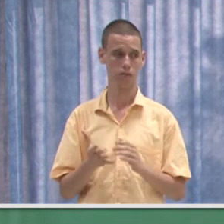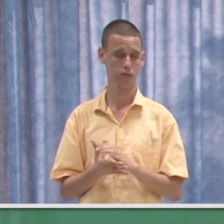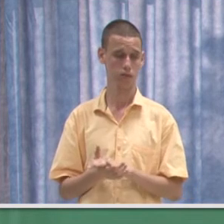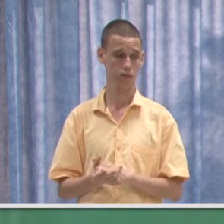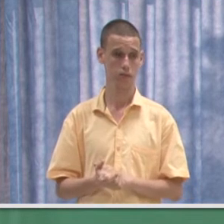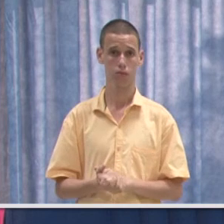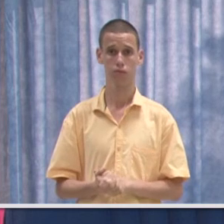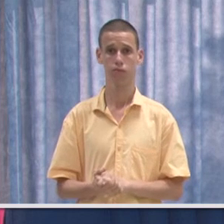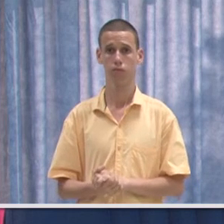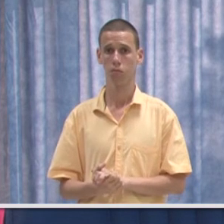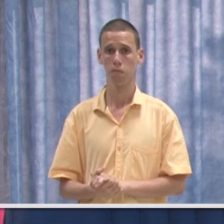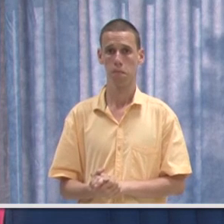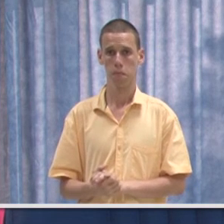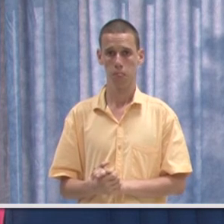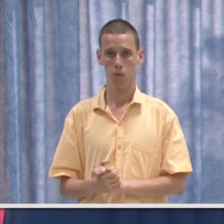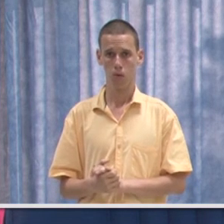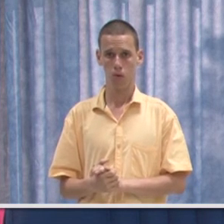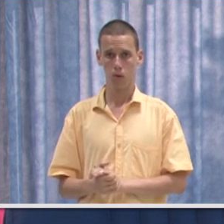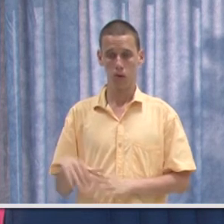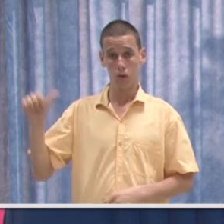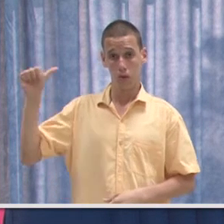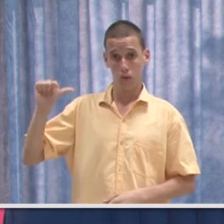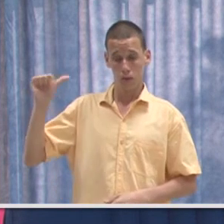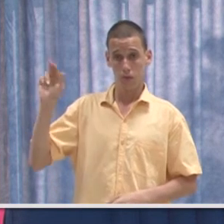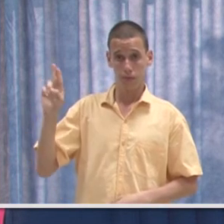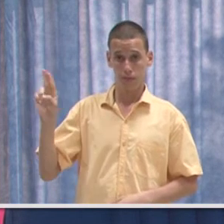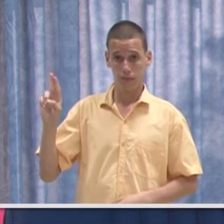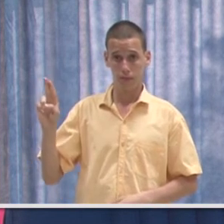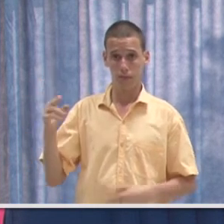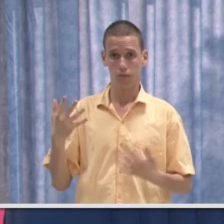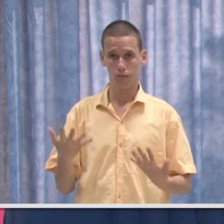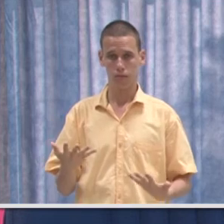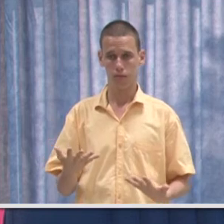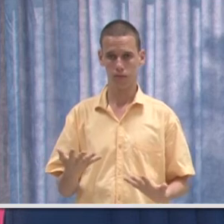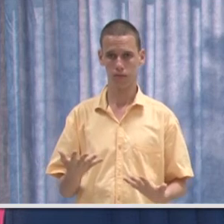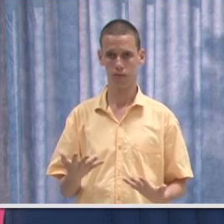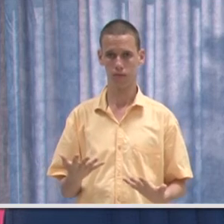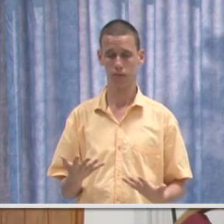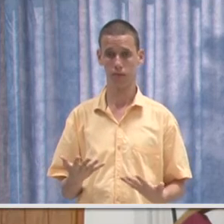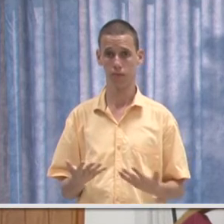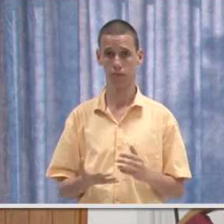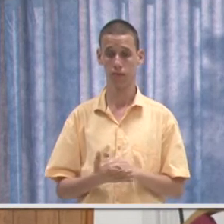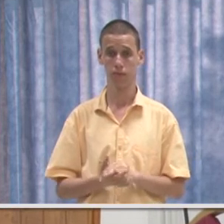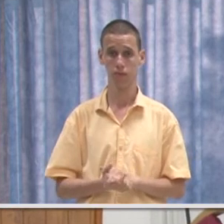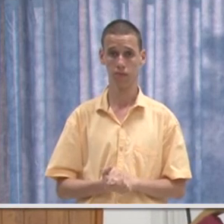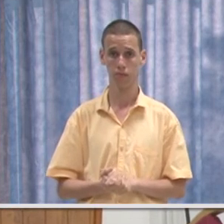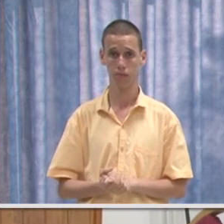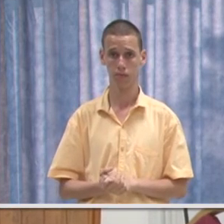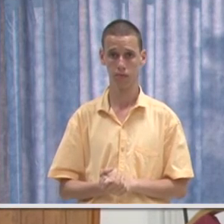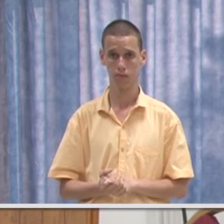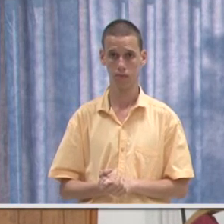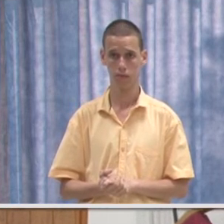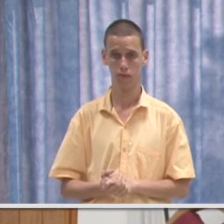Le côté clinique en soyal, pareil, comment on fait ressortir ça auparavant? À cause, nous besoin de